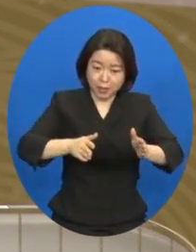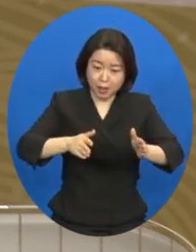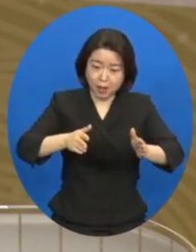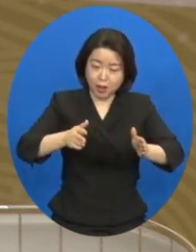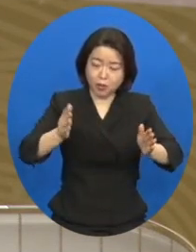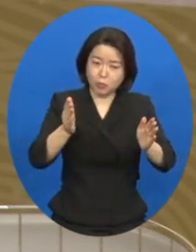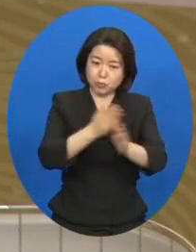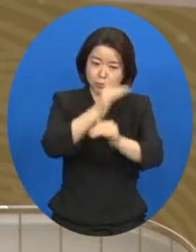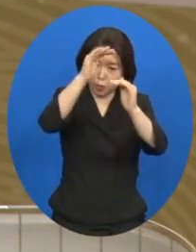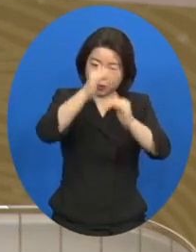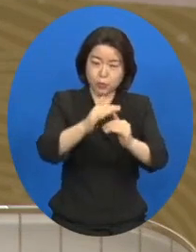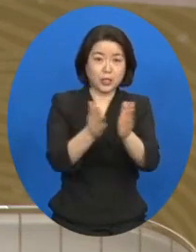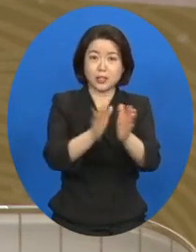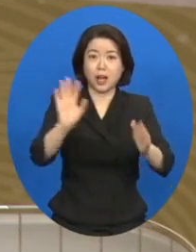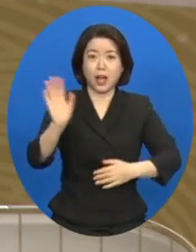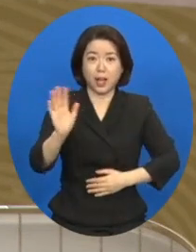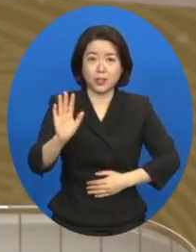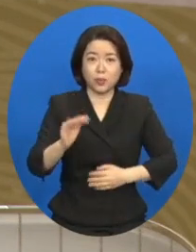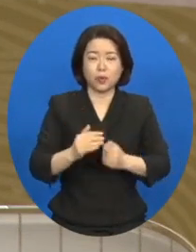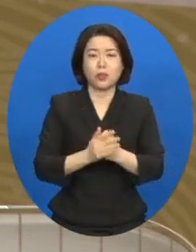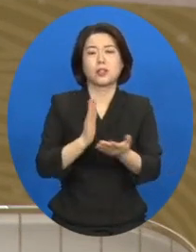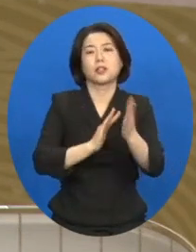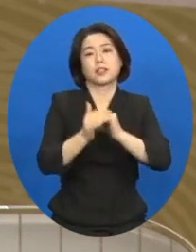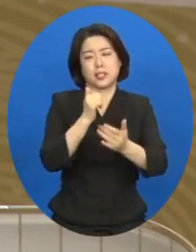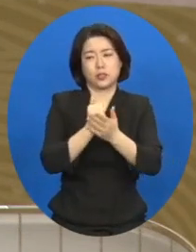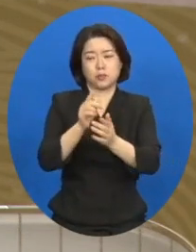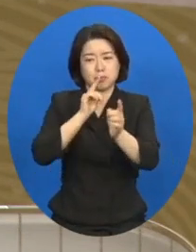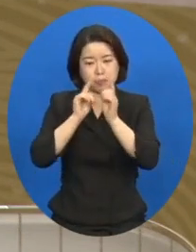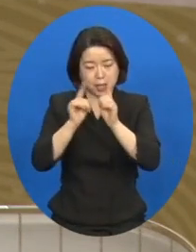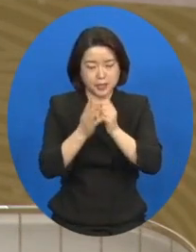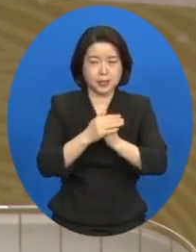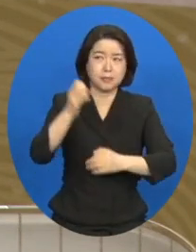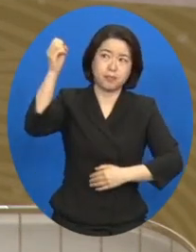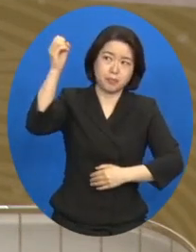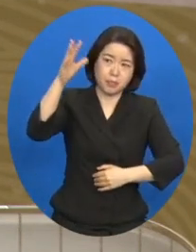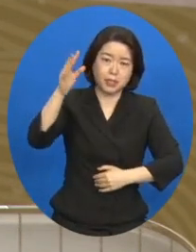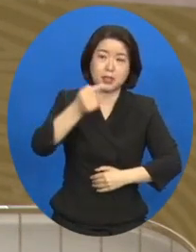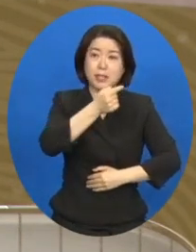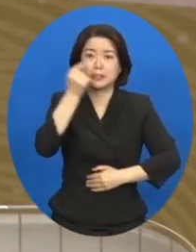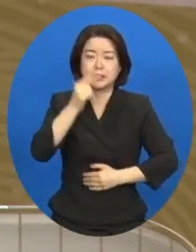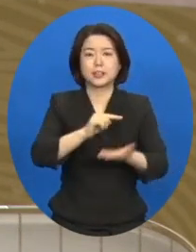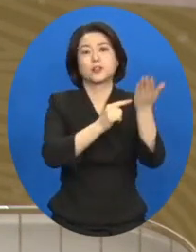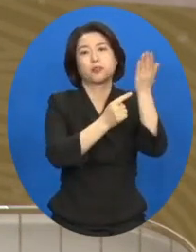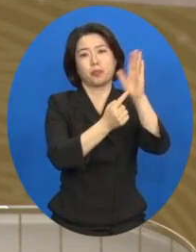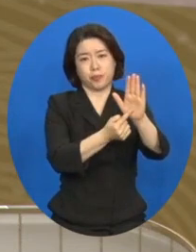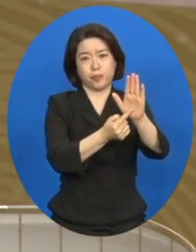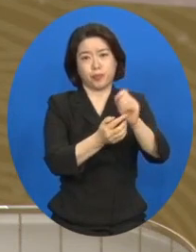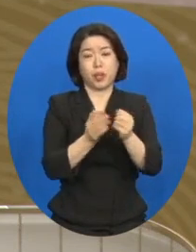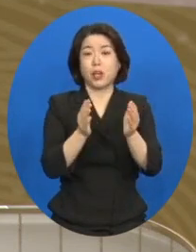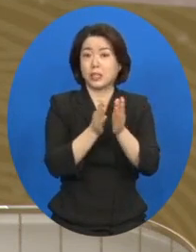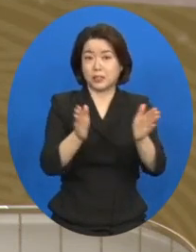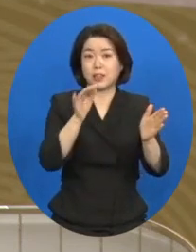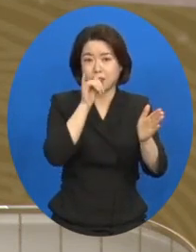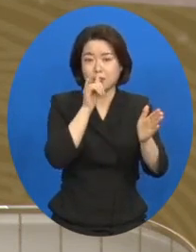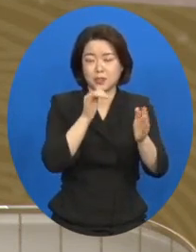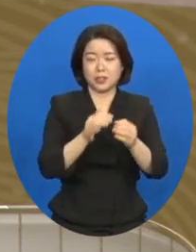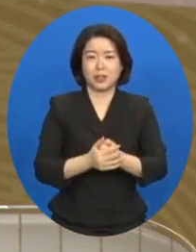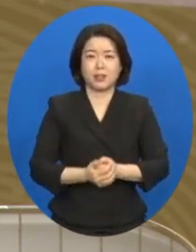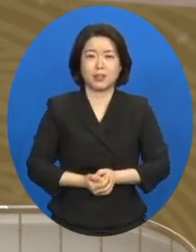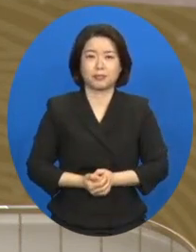시작하지 않고 예수님을 말씀과 빛으로 증거하면서 시작합니다.